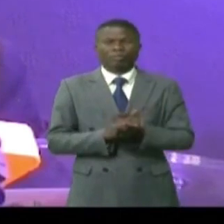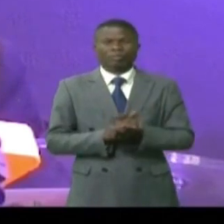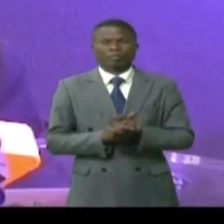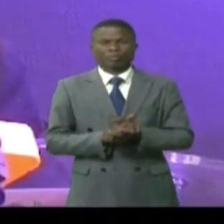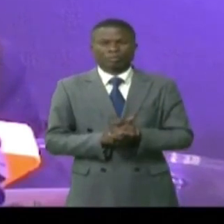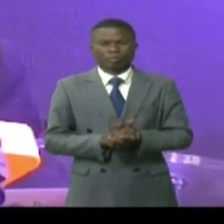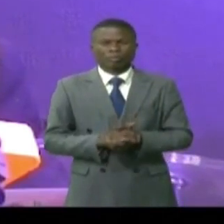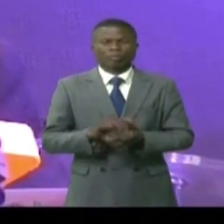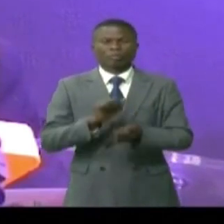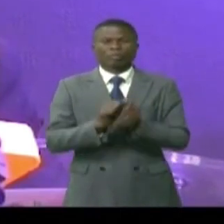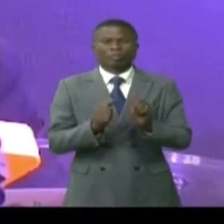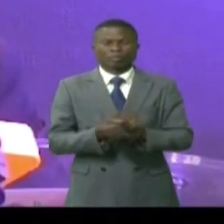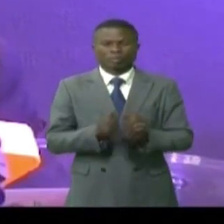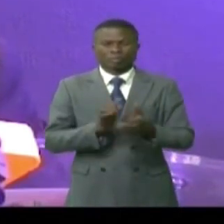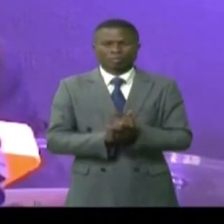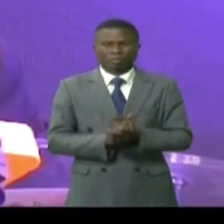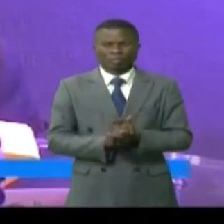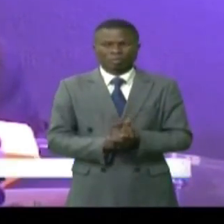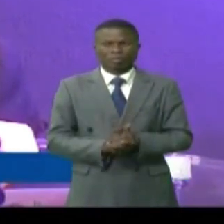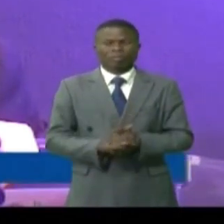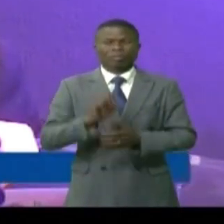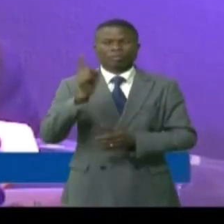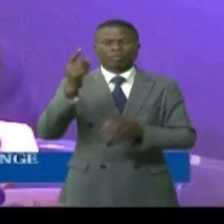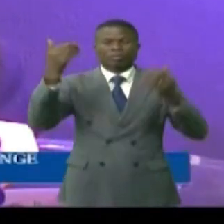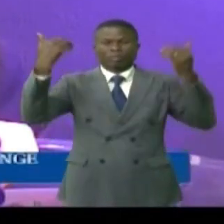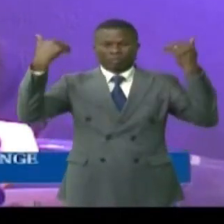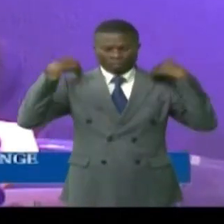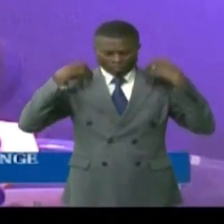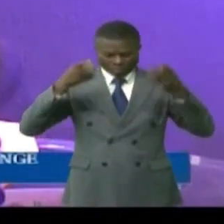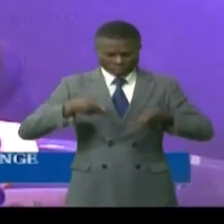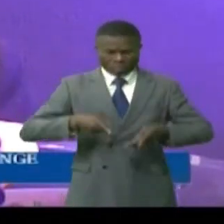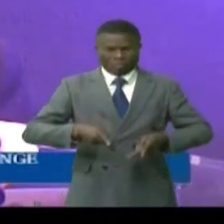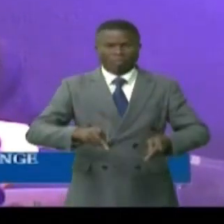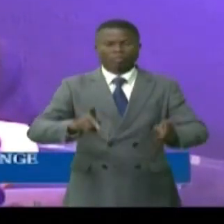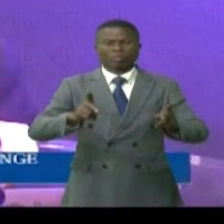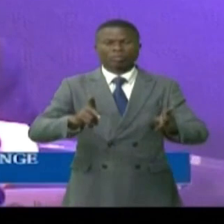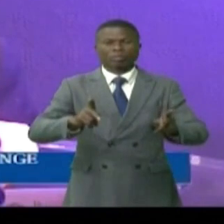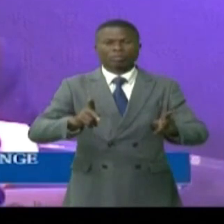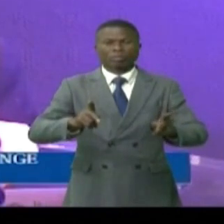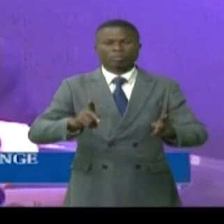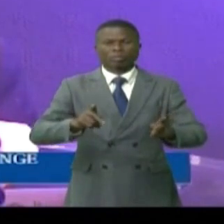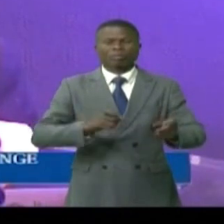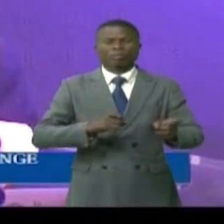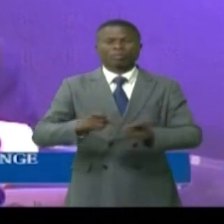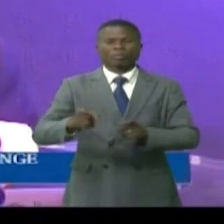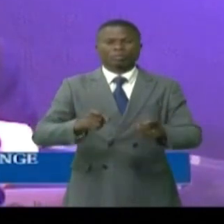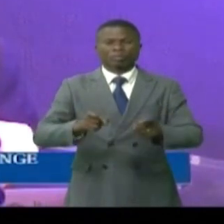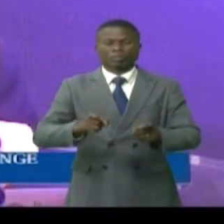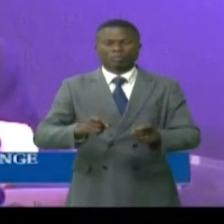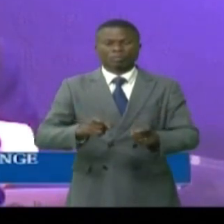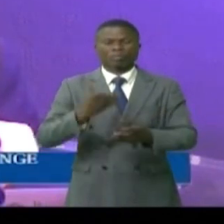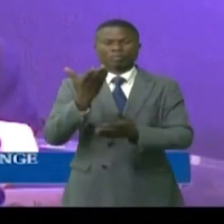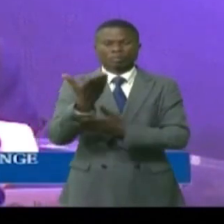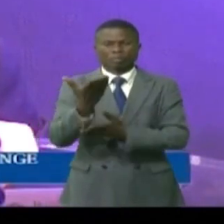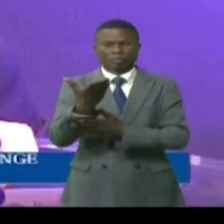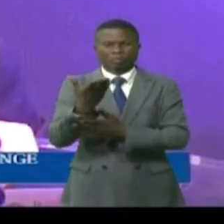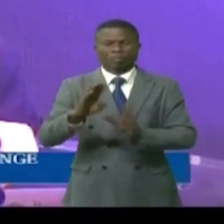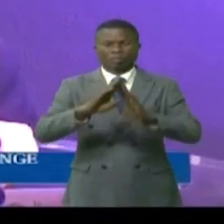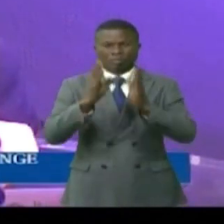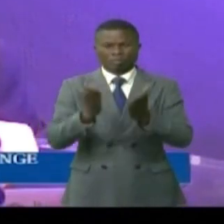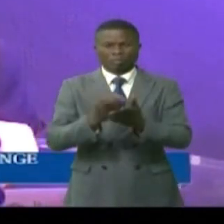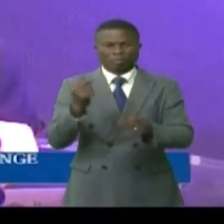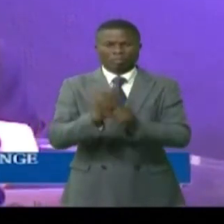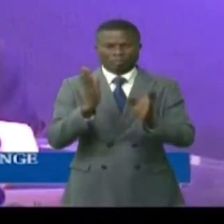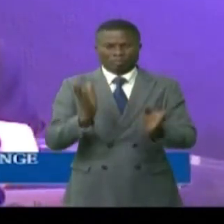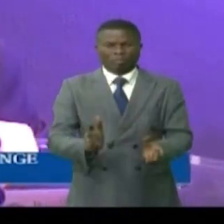ait atteint le seuil de maturité qui permet de maintenir les revendications sociales dans